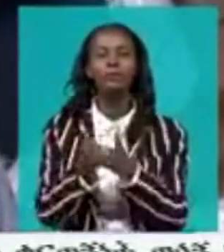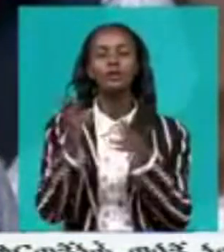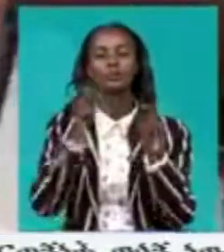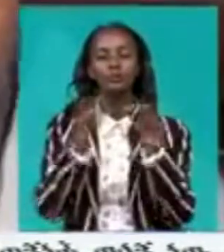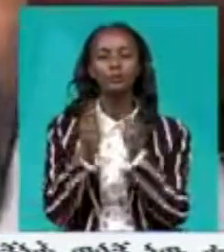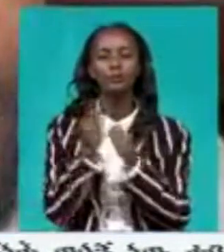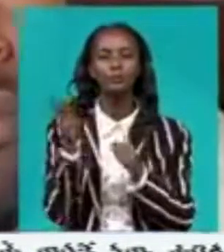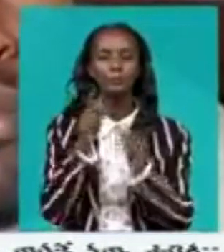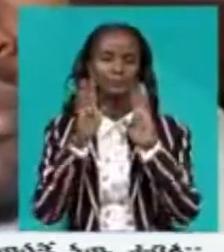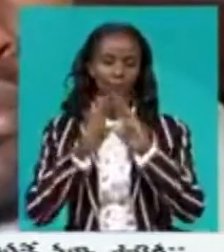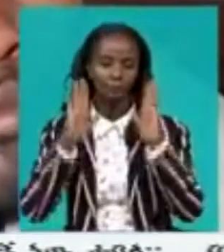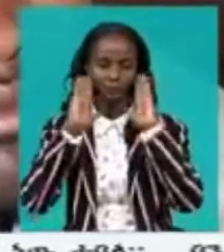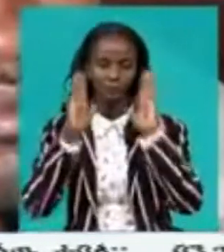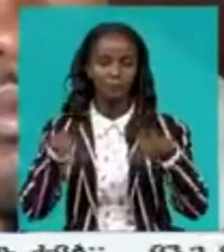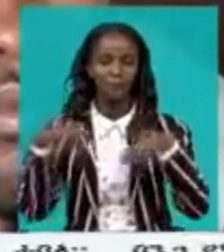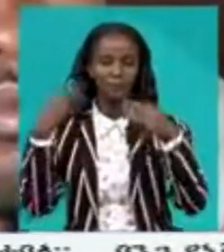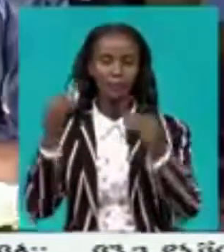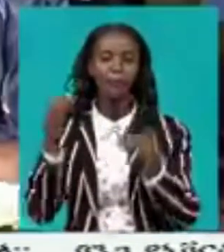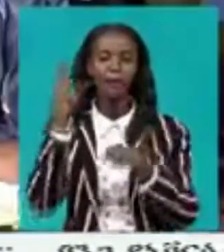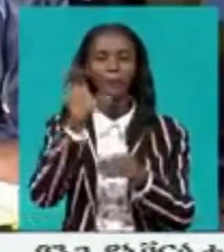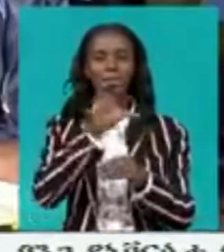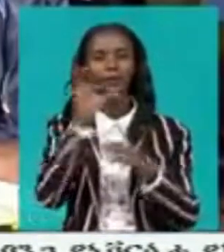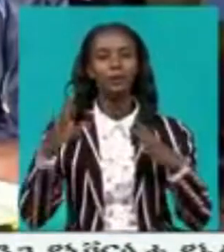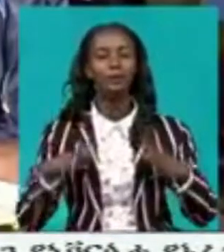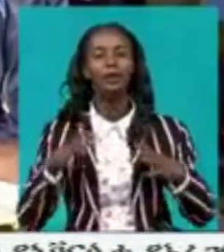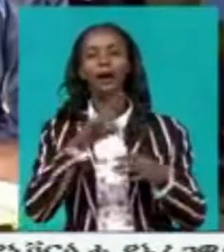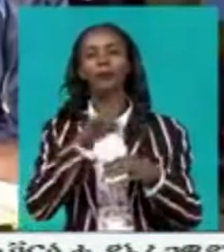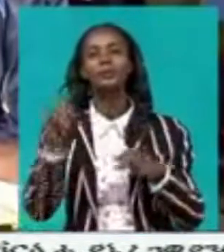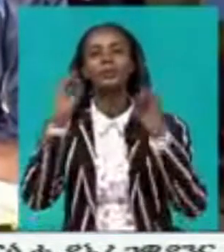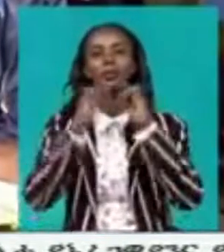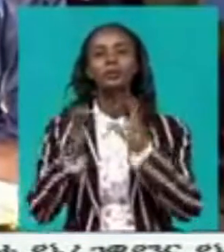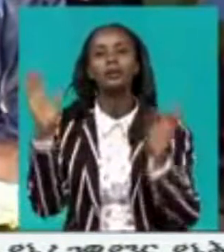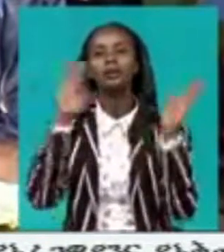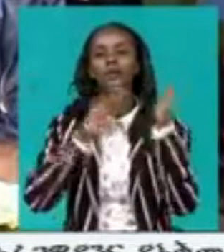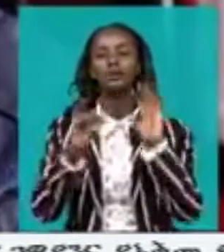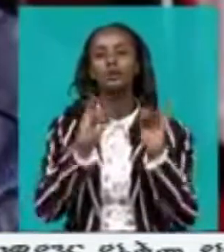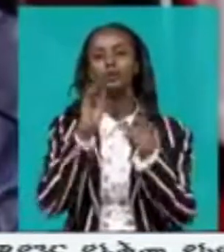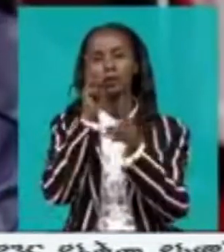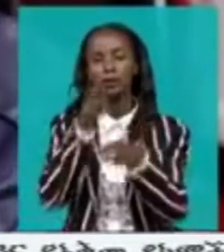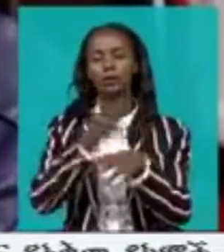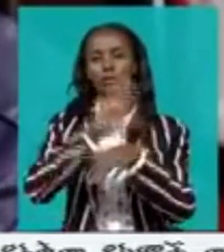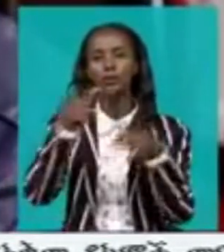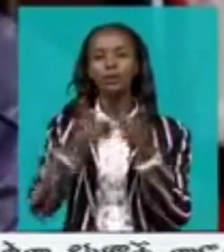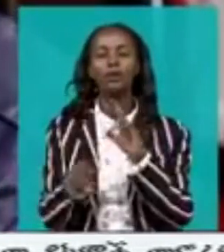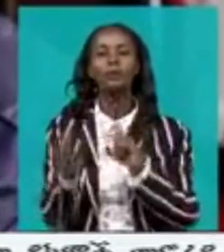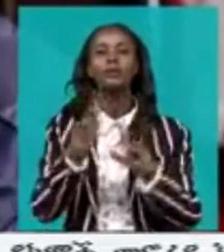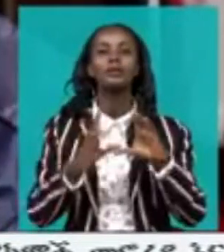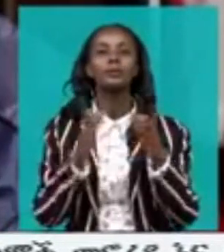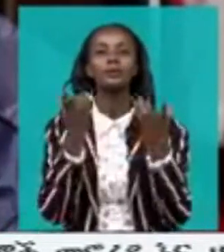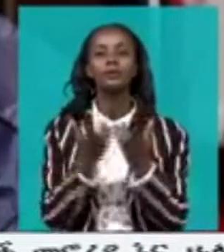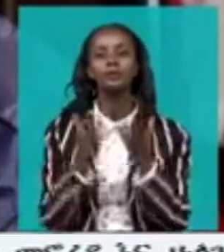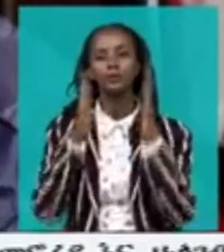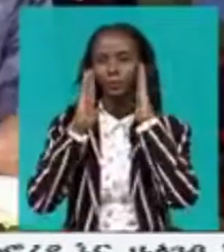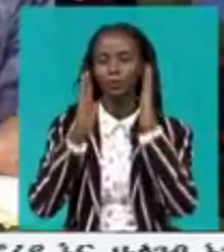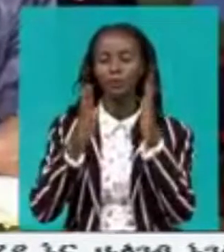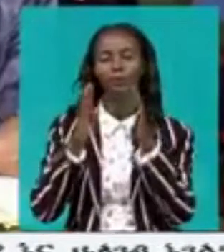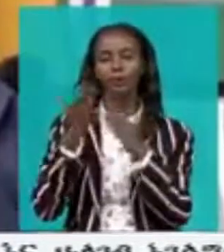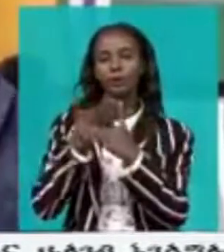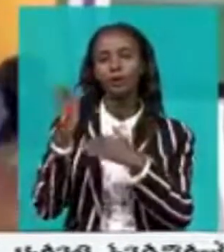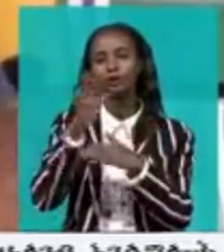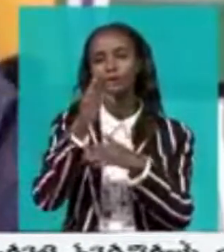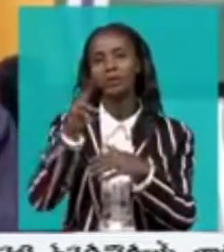በመሆን ለሰላም ትኩረት መስጠትና የመስቀል በዓልን ያለምንም የጸጥታ ችግር እንዲከበር ሁሉም የህብረተሰብ ክፍሎች የበኩላቸውን ሚና